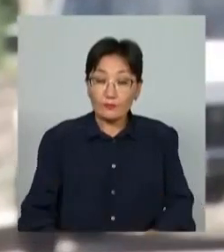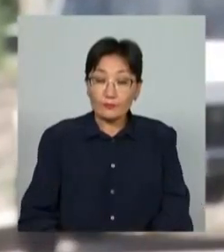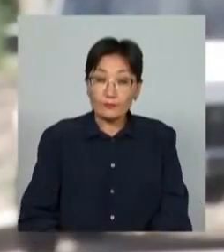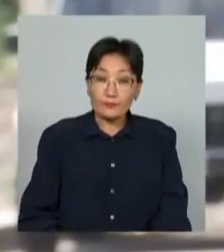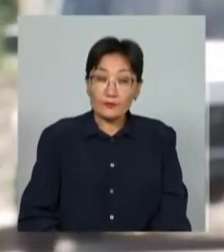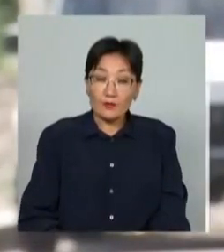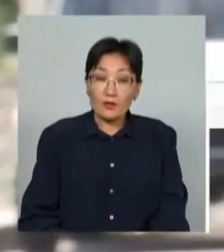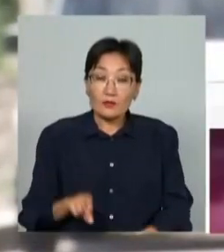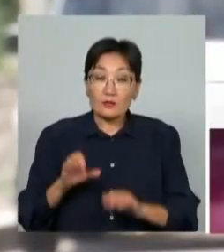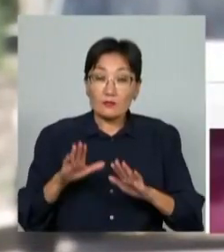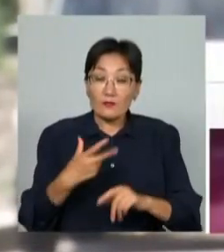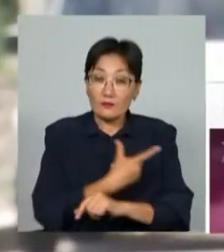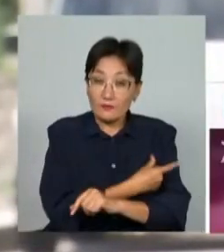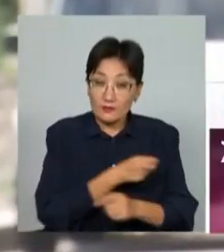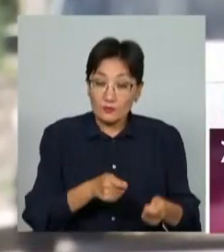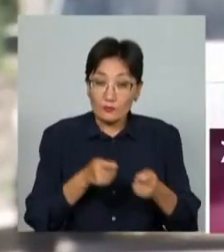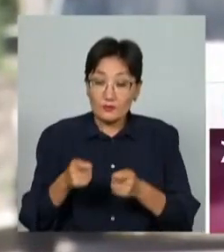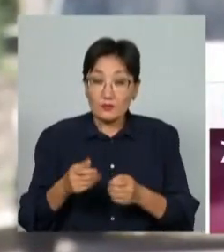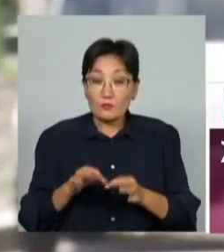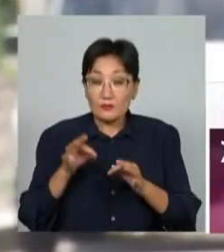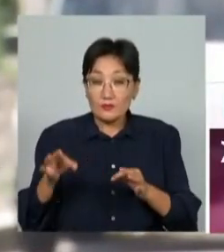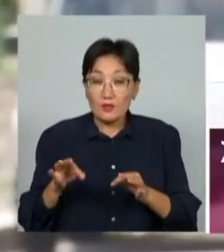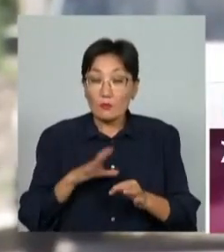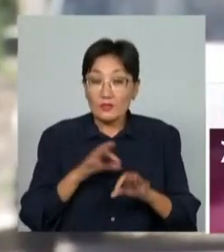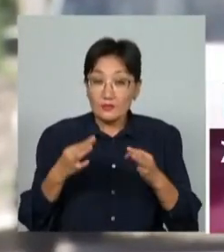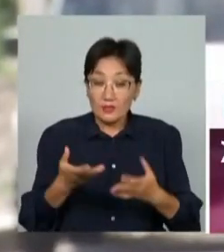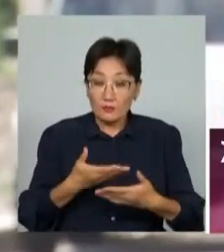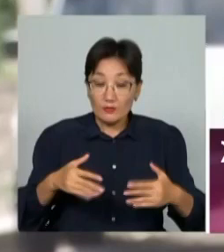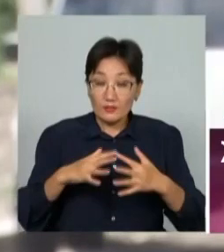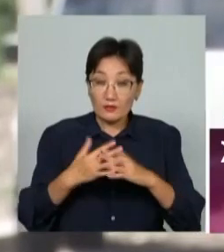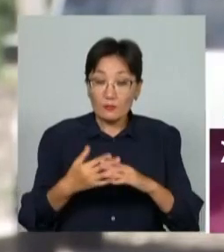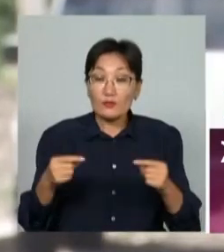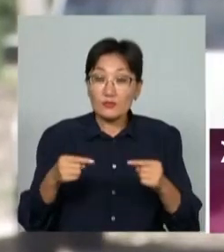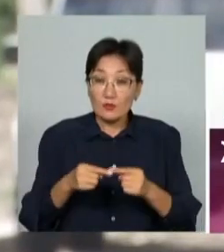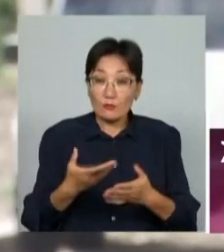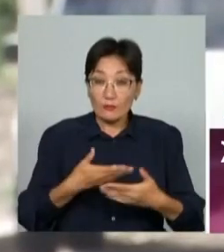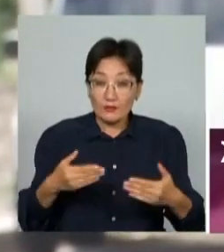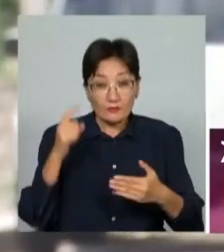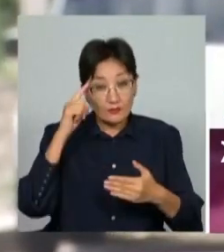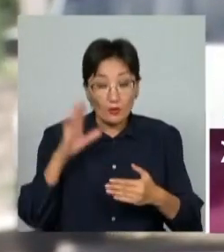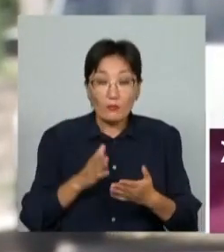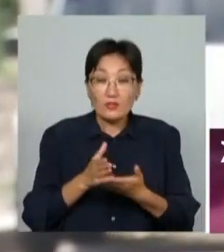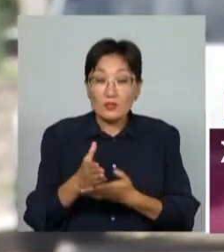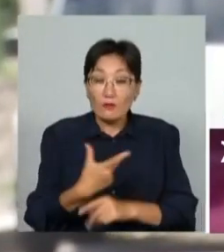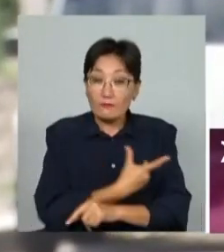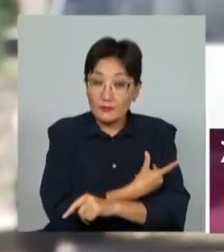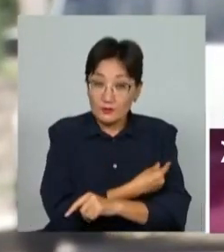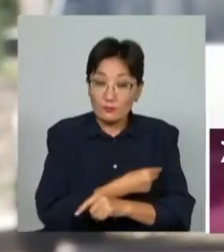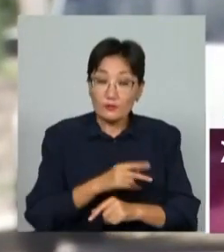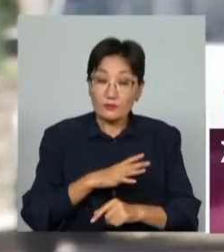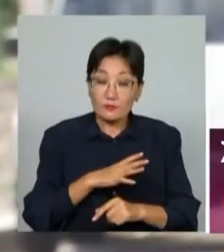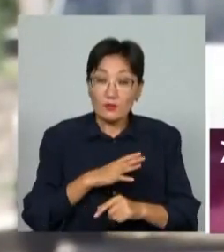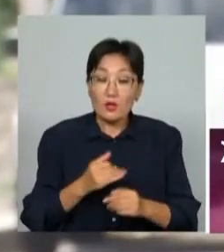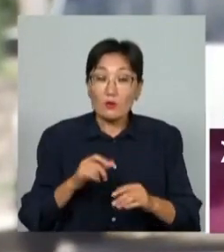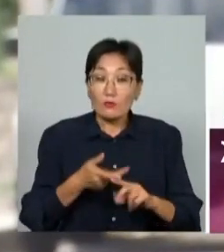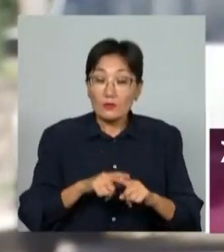жителя. «Как только вакцина прибыла в нашу область и стала доступной для нашего села конкретно, мы, не раздумывая, пошли получать антиковидный укол.